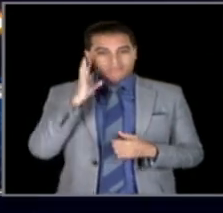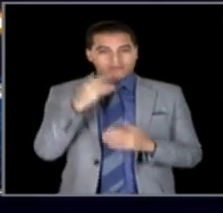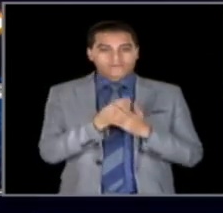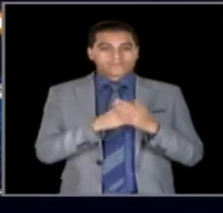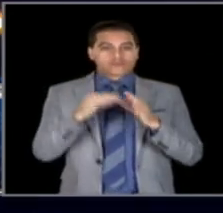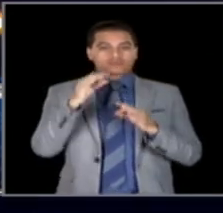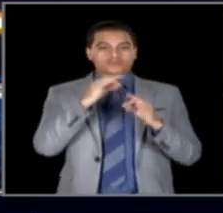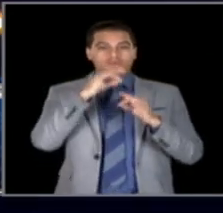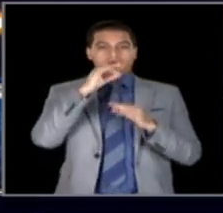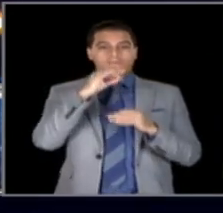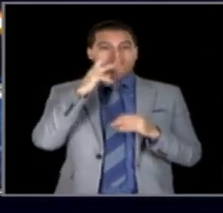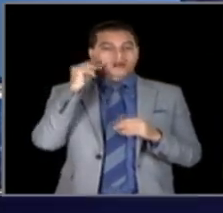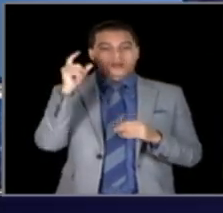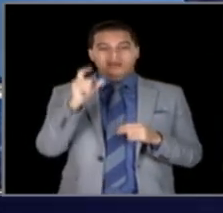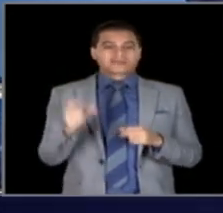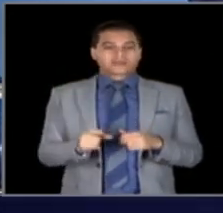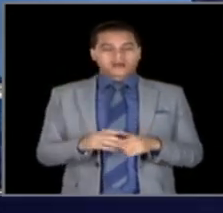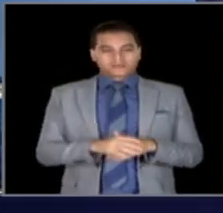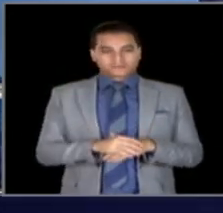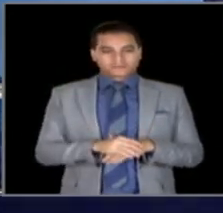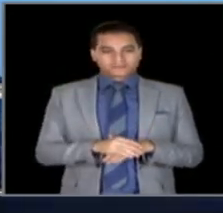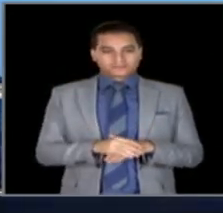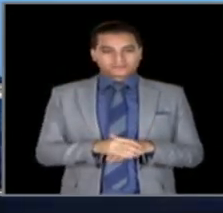المنتخب الإيطالي.